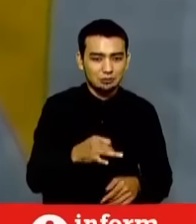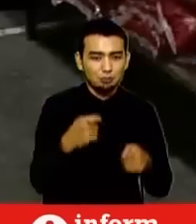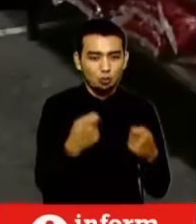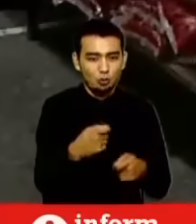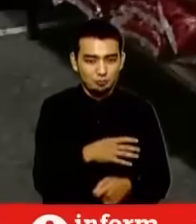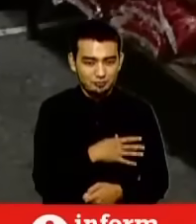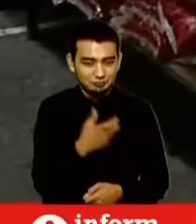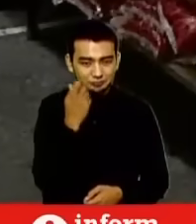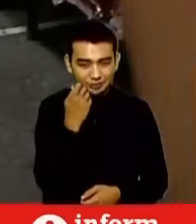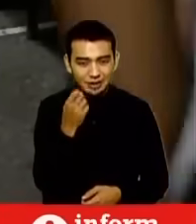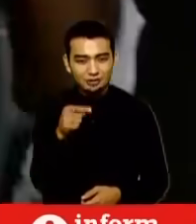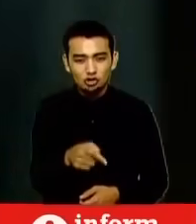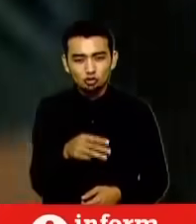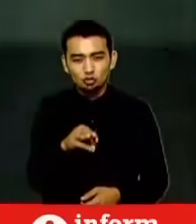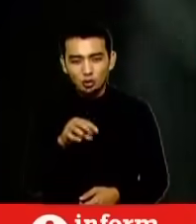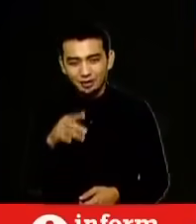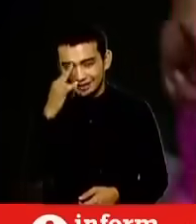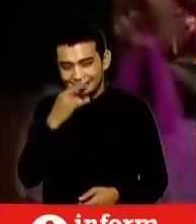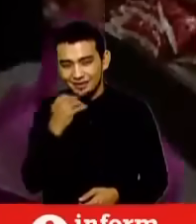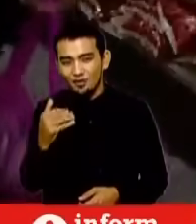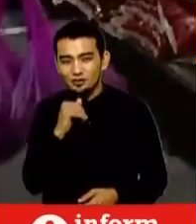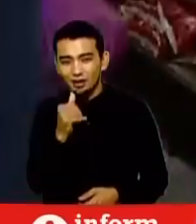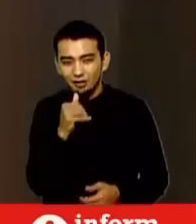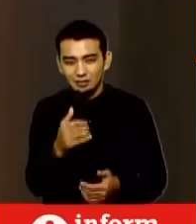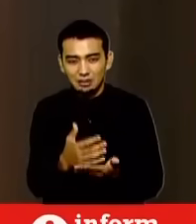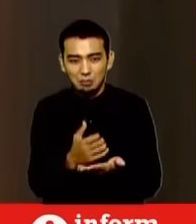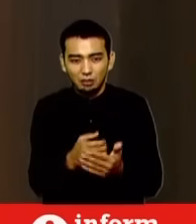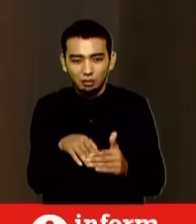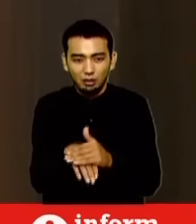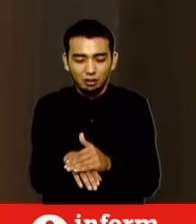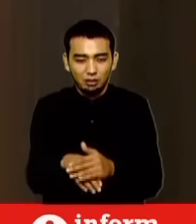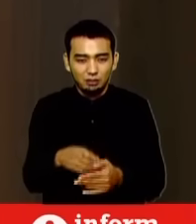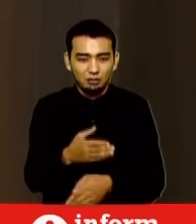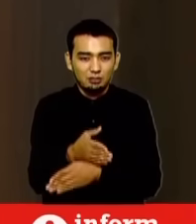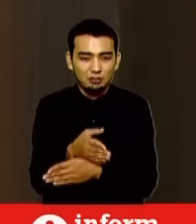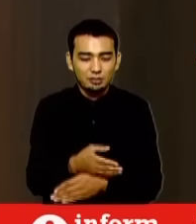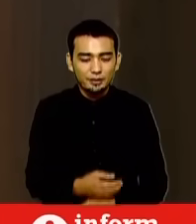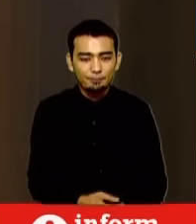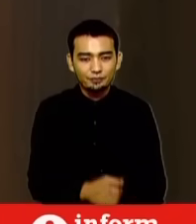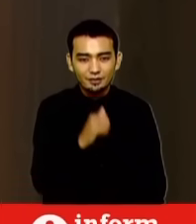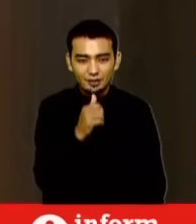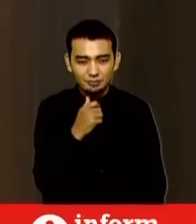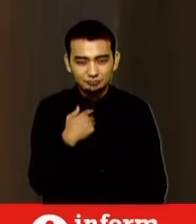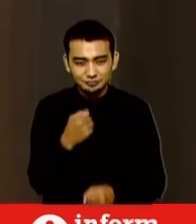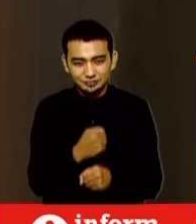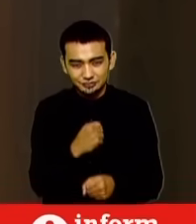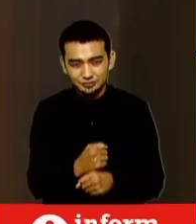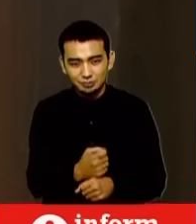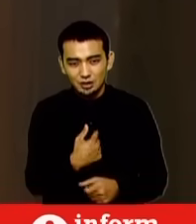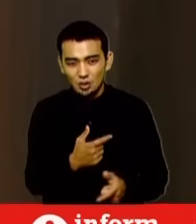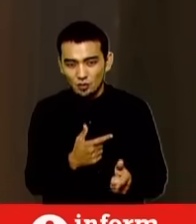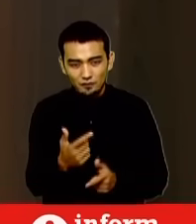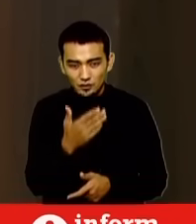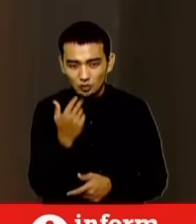Сондықтан қазір мыңдаған тонна қазақстандық қант қоймада тұр екен. Біз қант қызылшасын өндейтін маусымға дайын